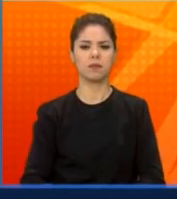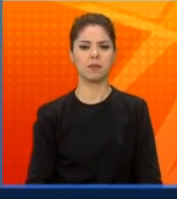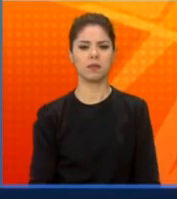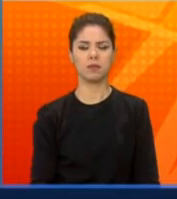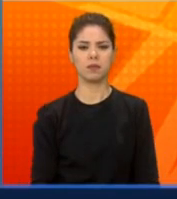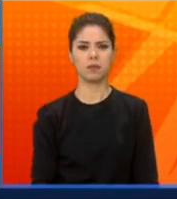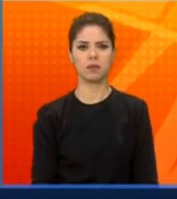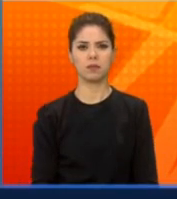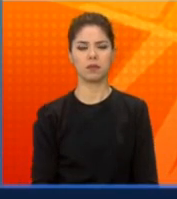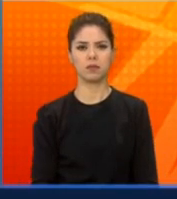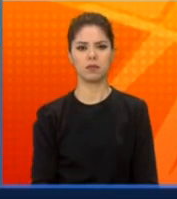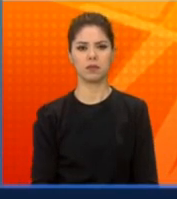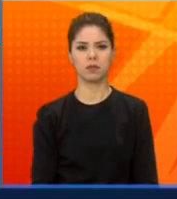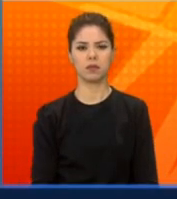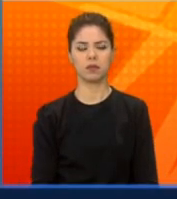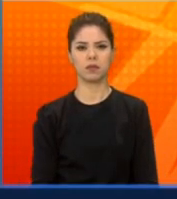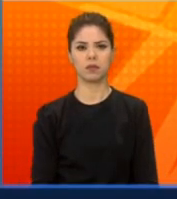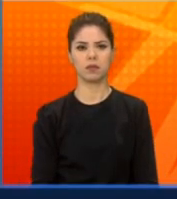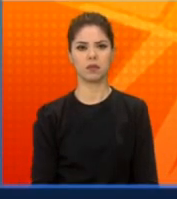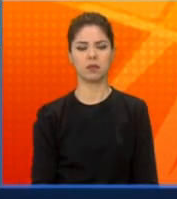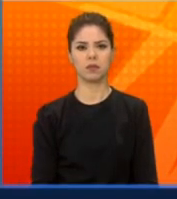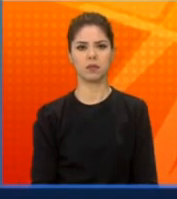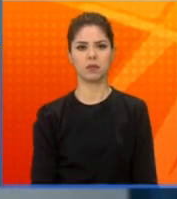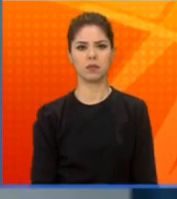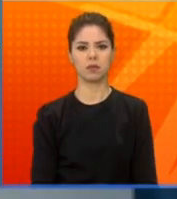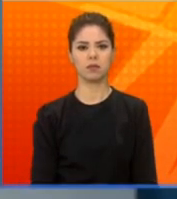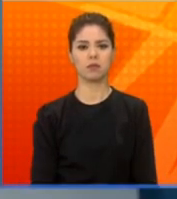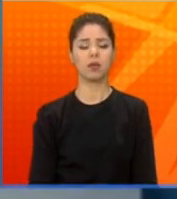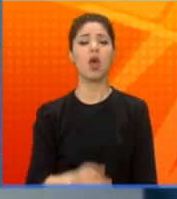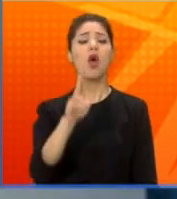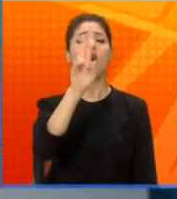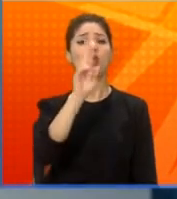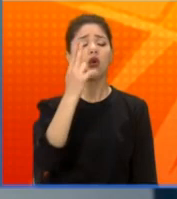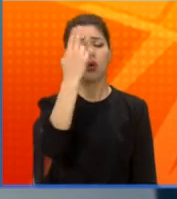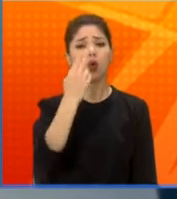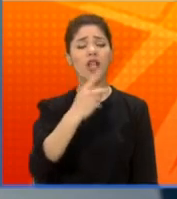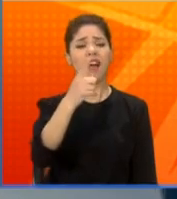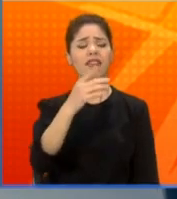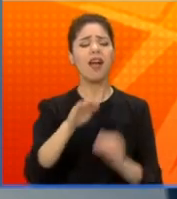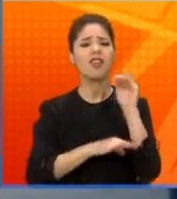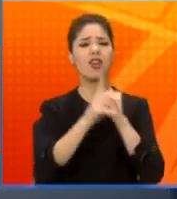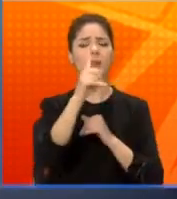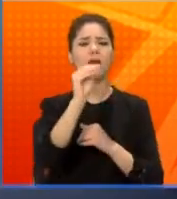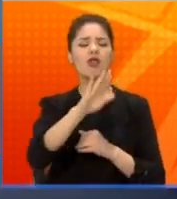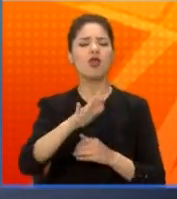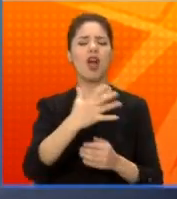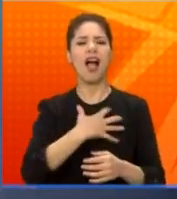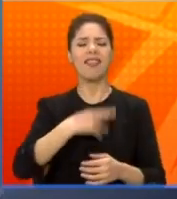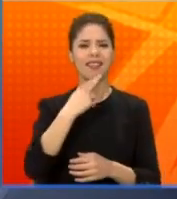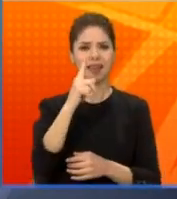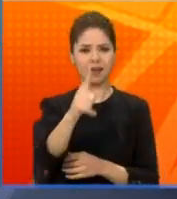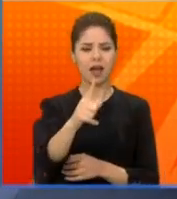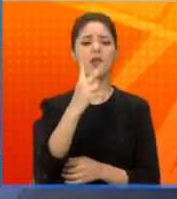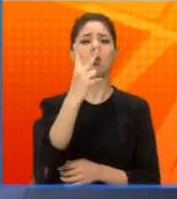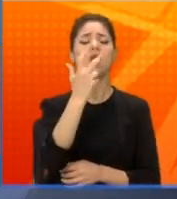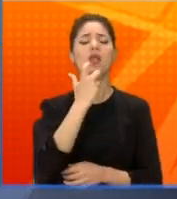seni kimseye yar etmeyeceğim. Senin için 10 sene yatarım ben dedi. Kütahya'da yaşayan 25 yaşındaki bir çocuk annesi kadın eşinden